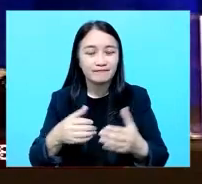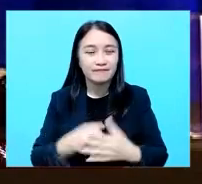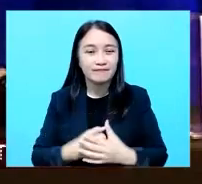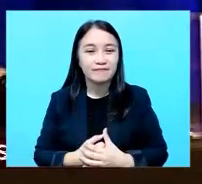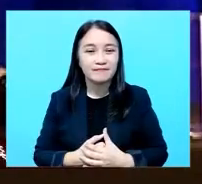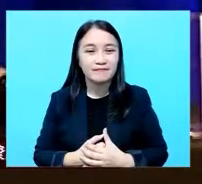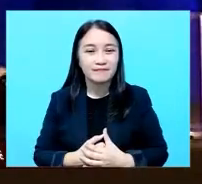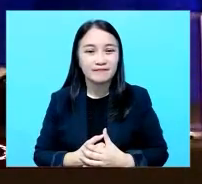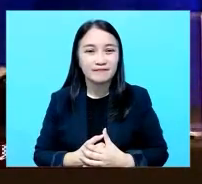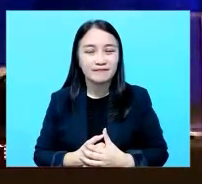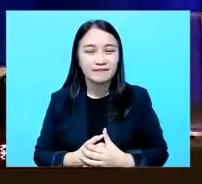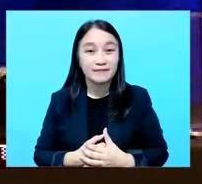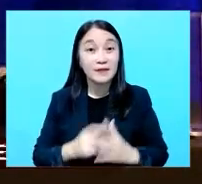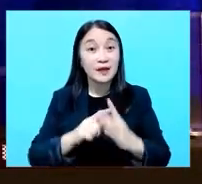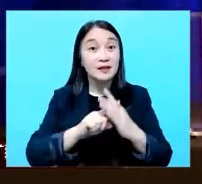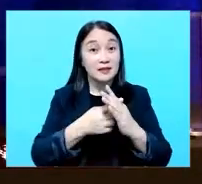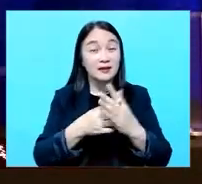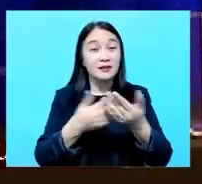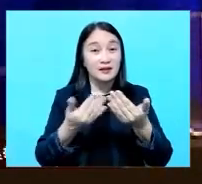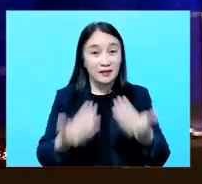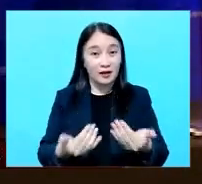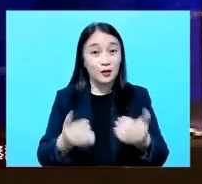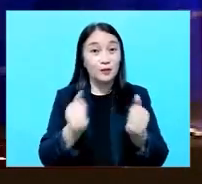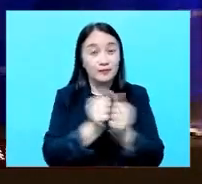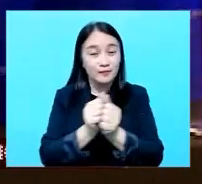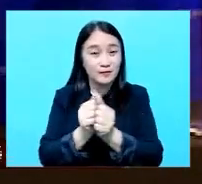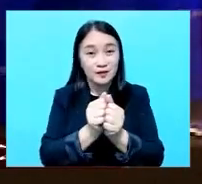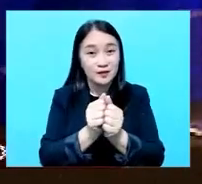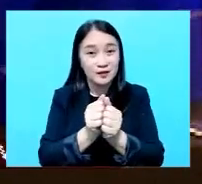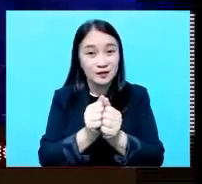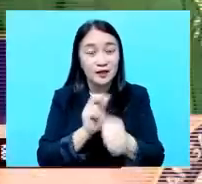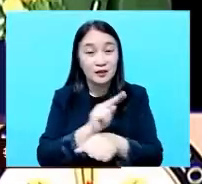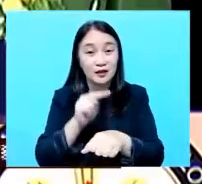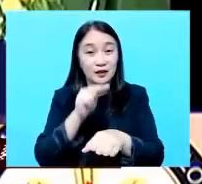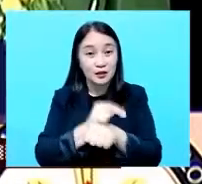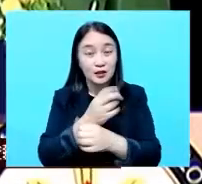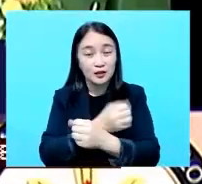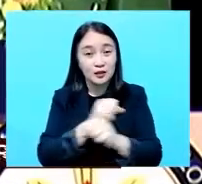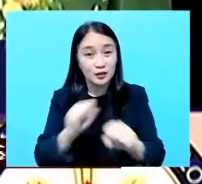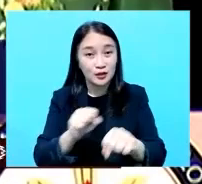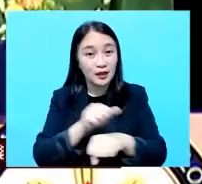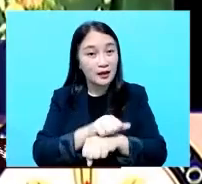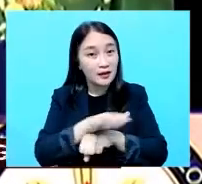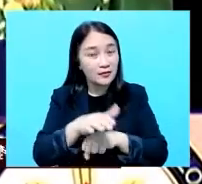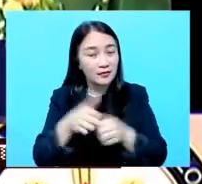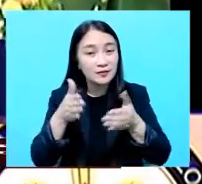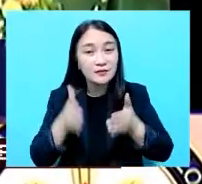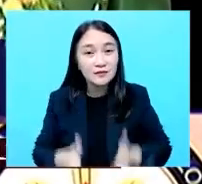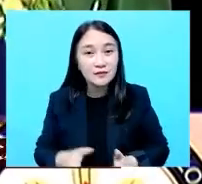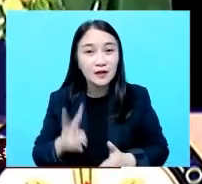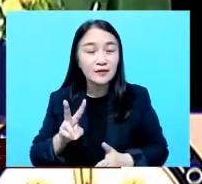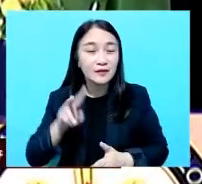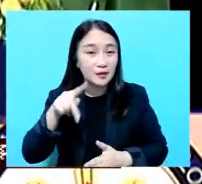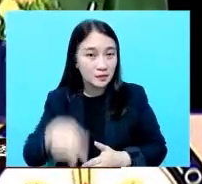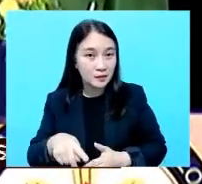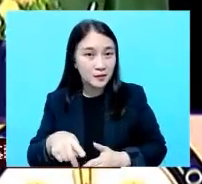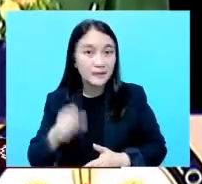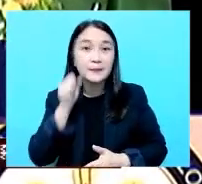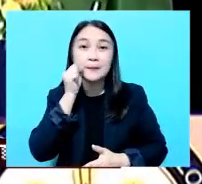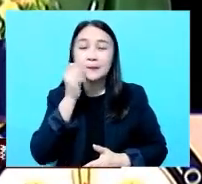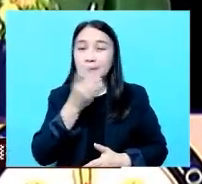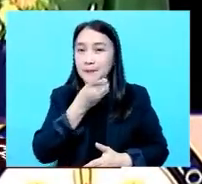Simula ngayon, kaagapay na ni National Security Advisor Eduardo Anyo si Vice President Sara Duterte sa pagsugpo